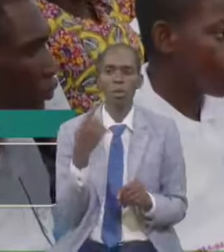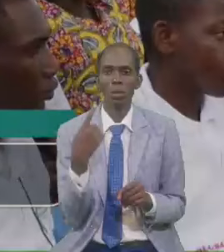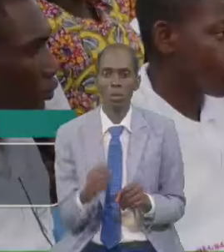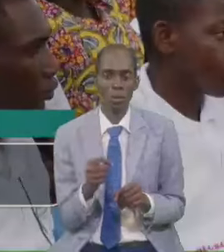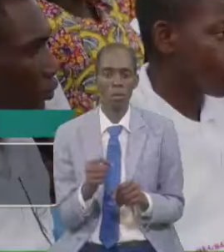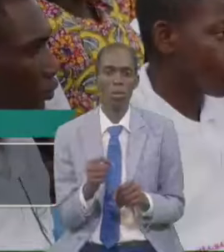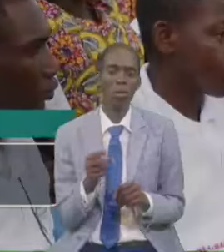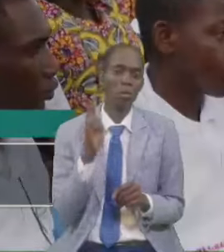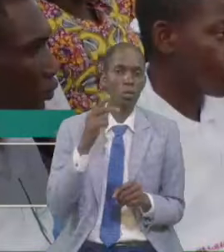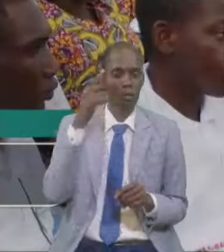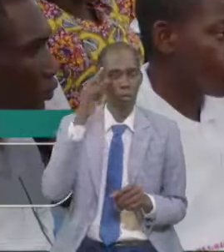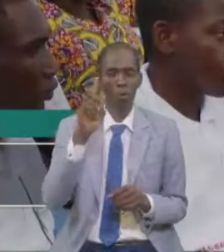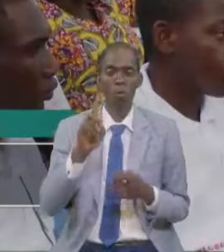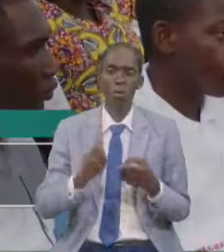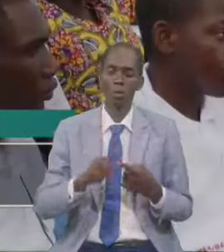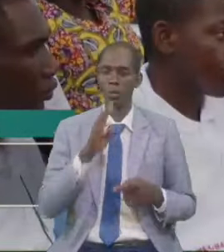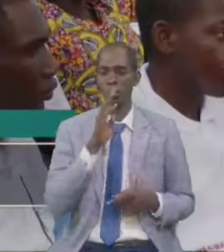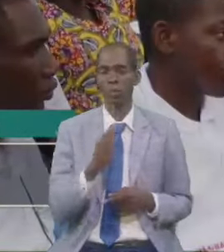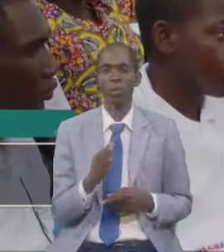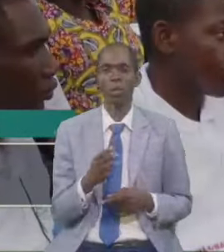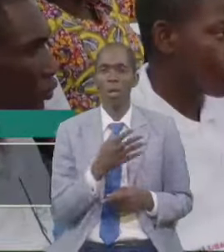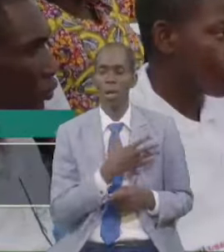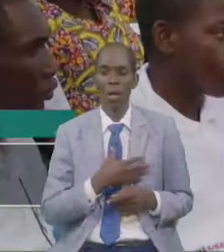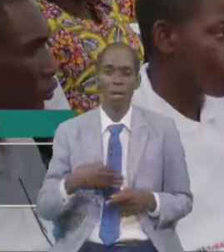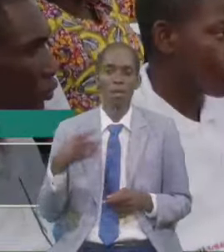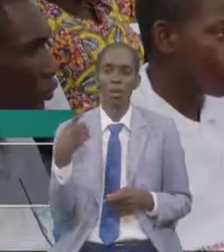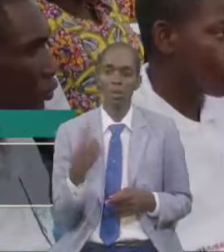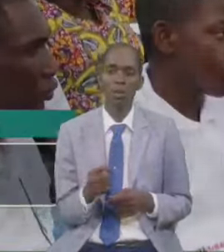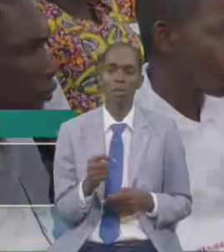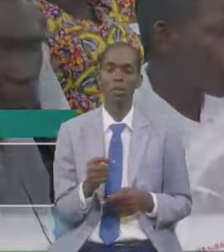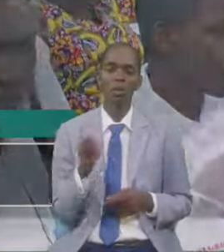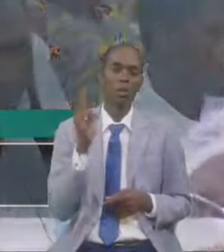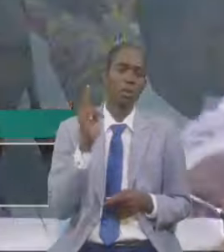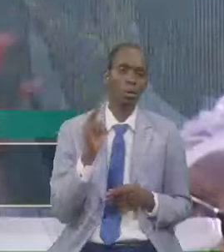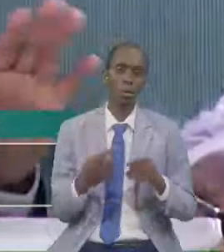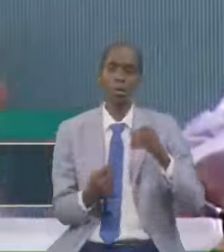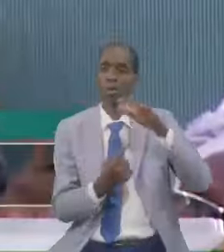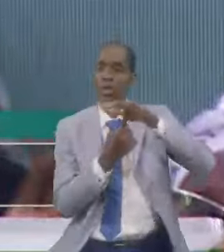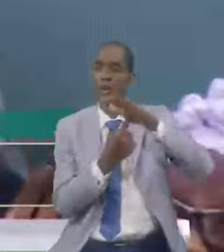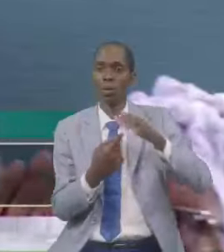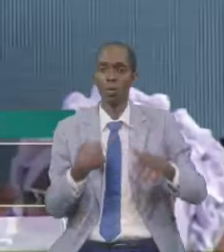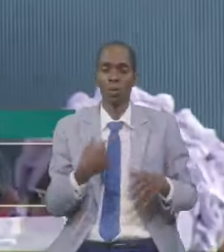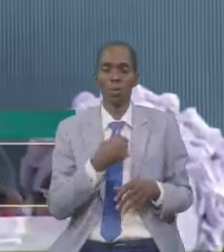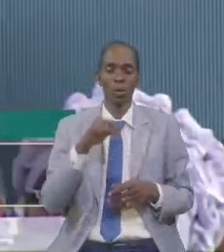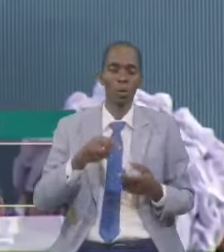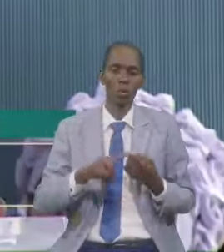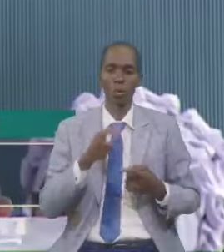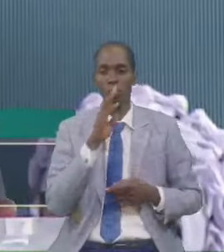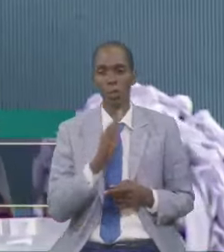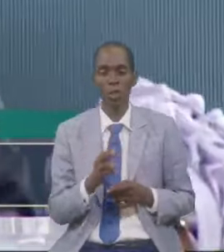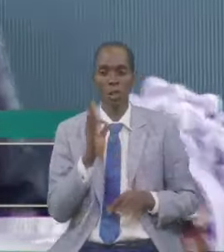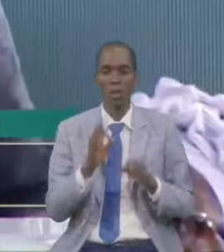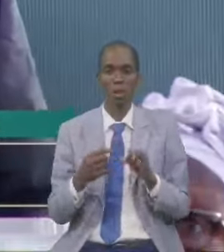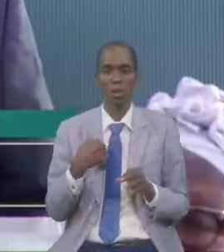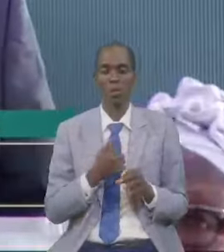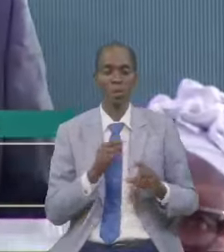స్థాయికి తీసుకువెళ్ళలేవు. And the heroes we ought to be. ఈ యొక్క హీరోస్ గా మీరు ఉండవలసిన వారై ఉన్నారు. If we go through life, మనం జీవితంలో